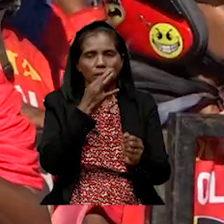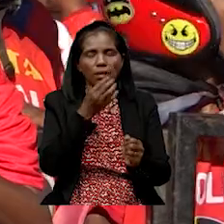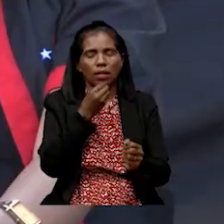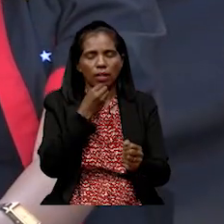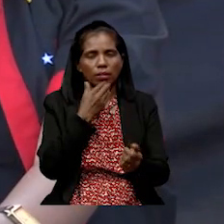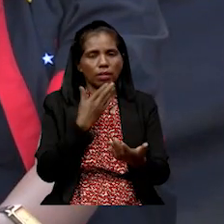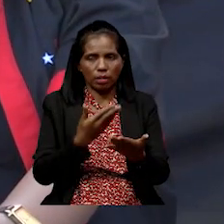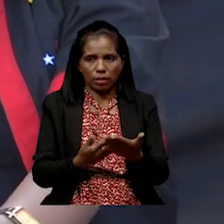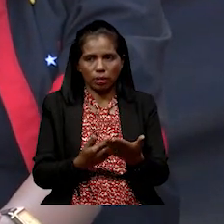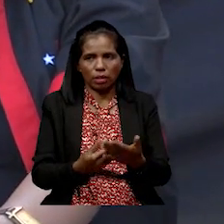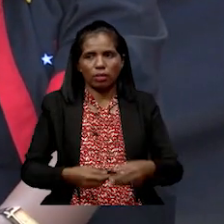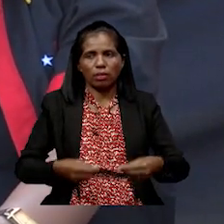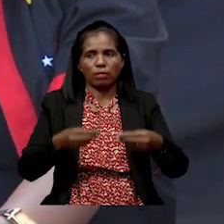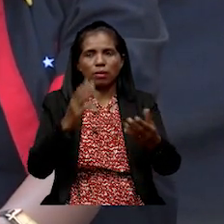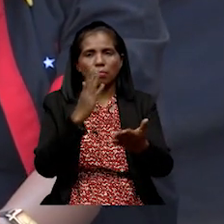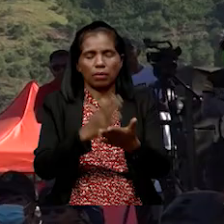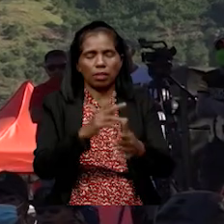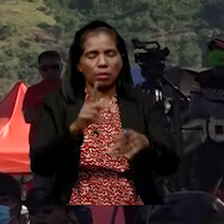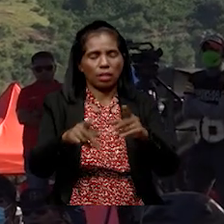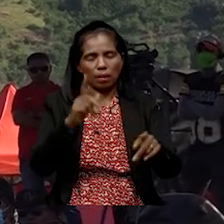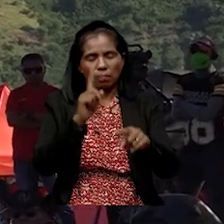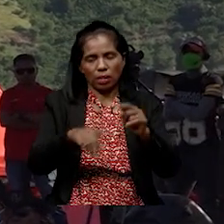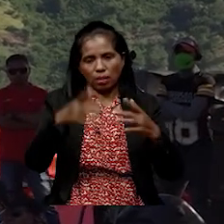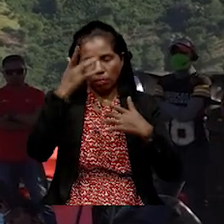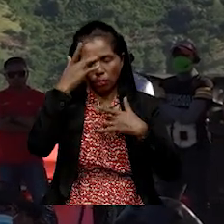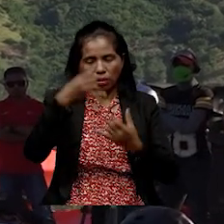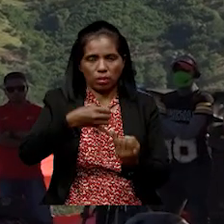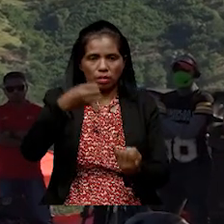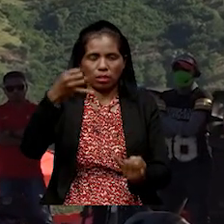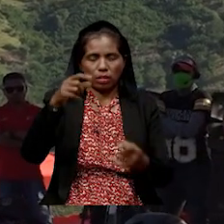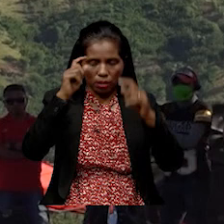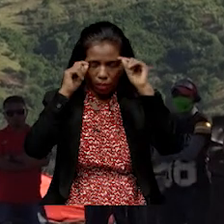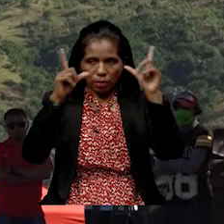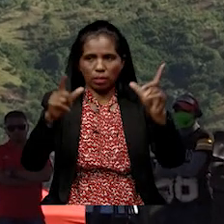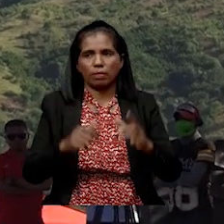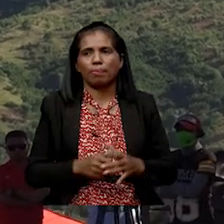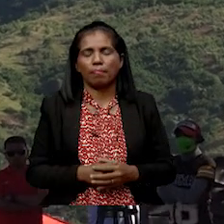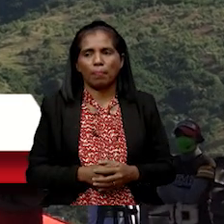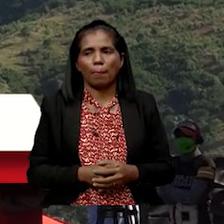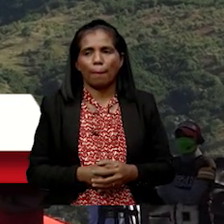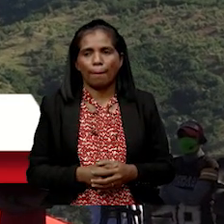ne prevene ma nutrisaun i ha Timor Leste. Abundi kuando hola namrada.